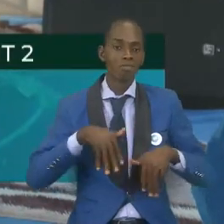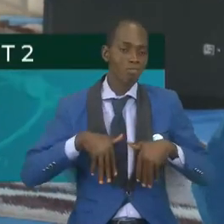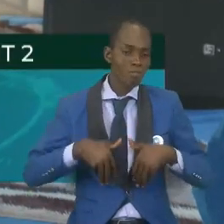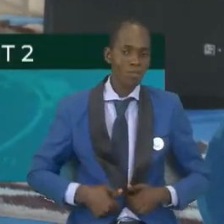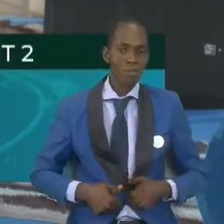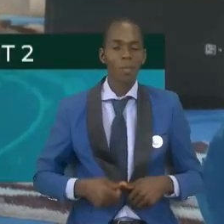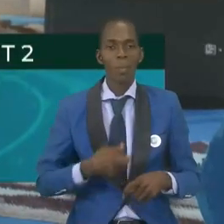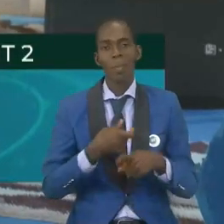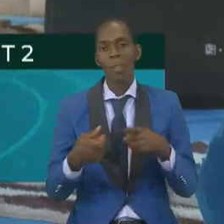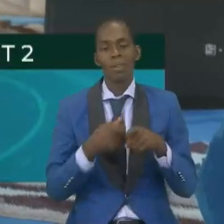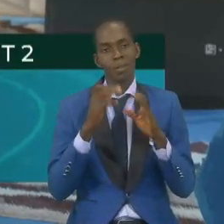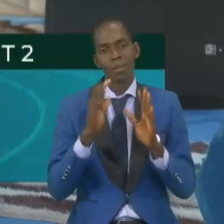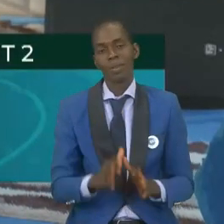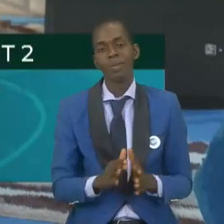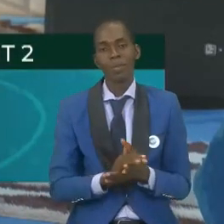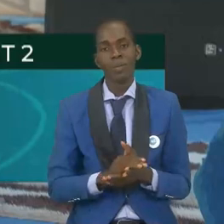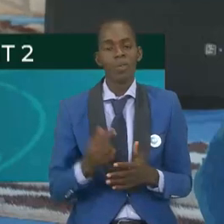implacables.